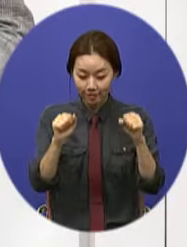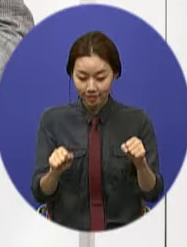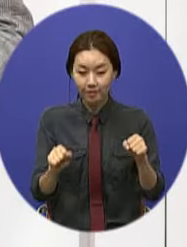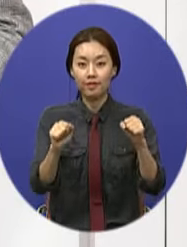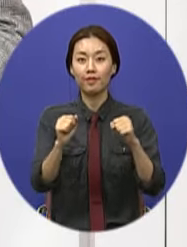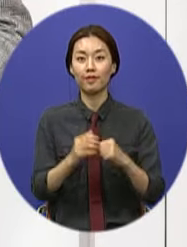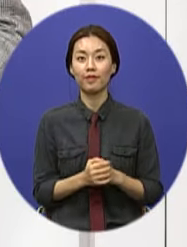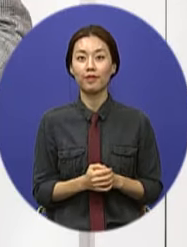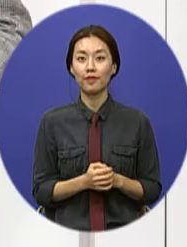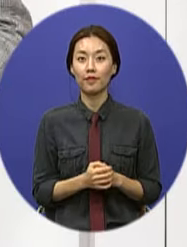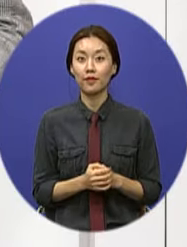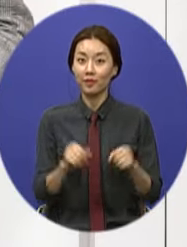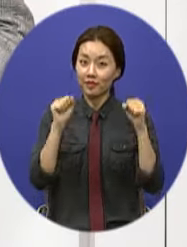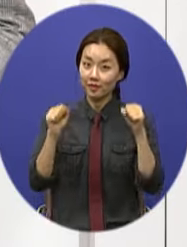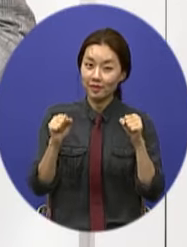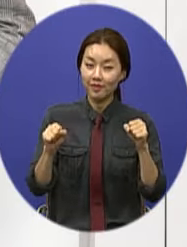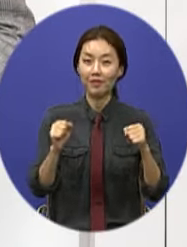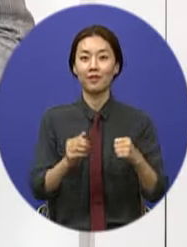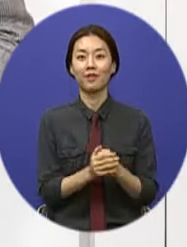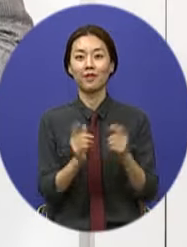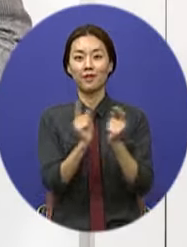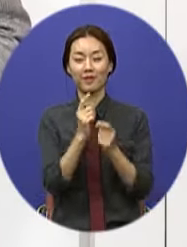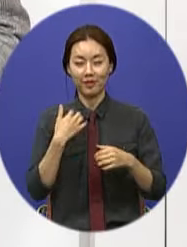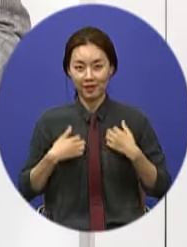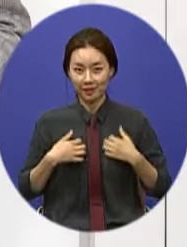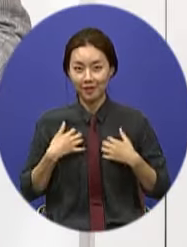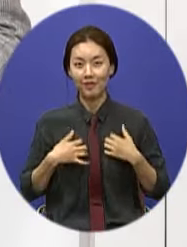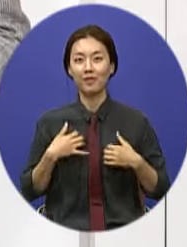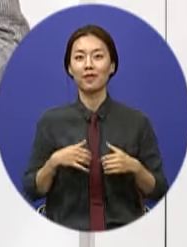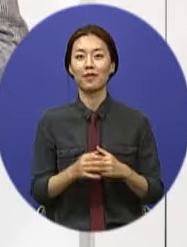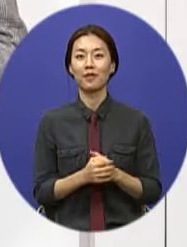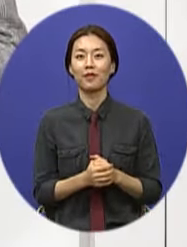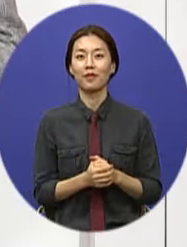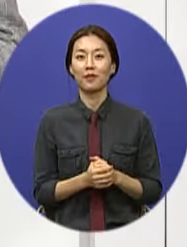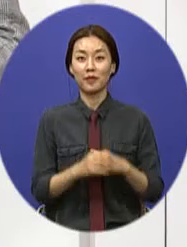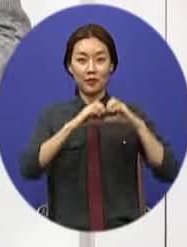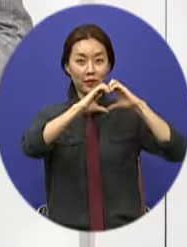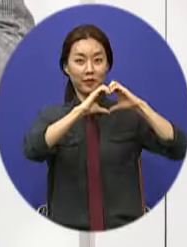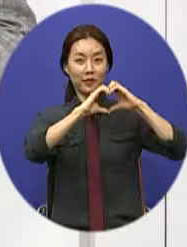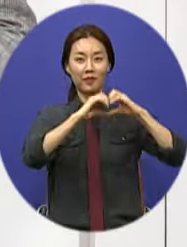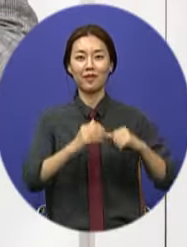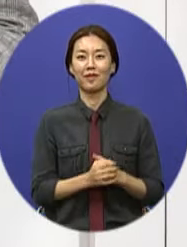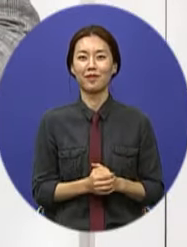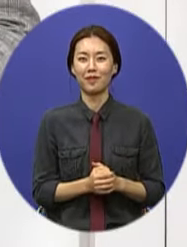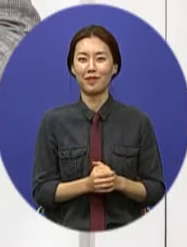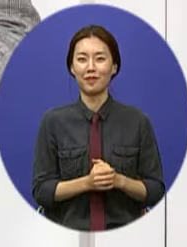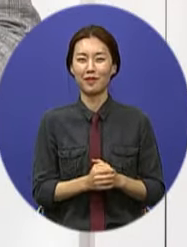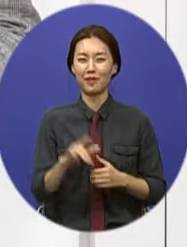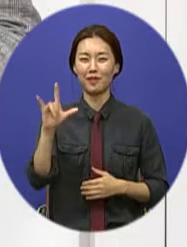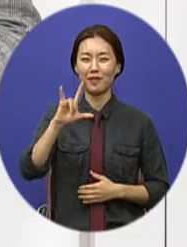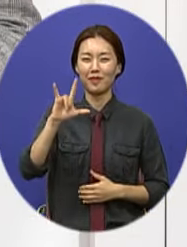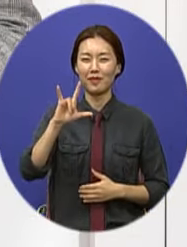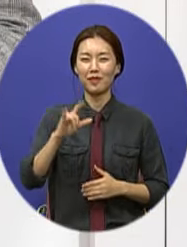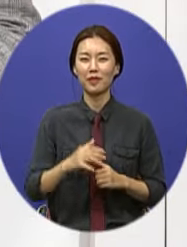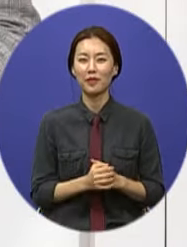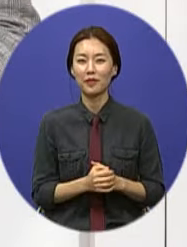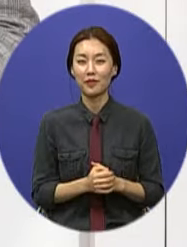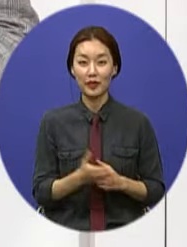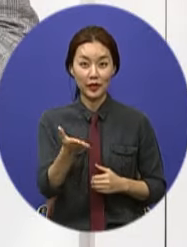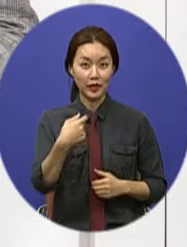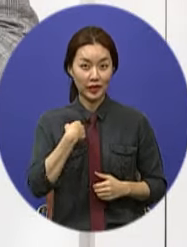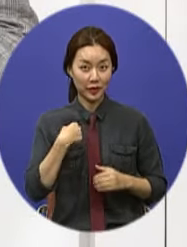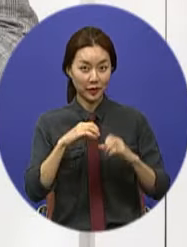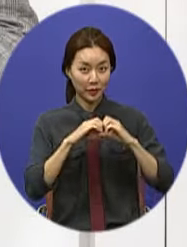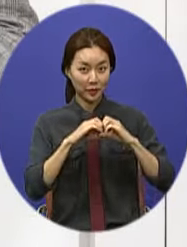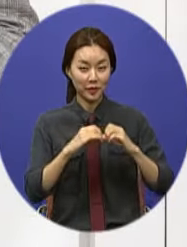안녕하세요. 안녕하세요. 네, 반갑습니다. 반갑습니다. I love you. 네, I love you. I love you. You love me.